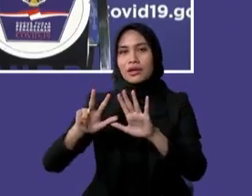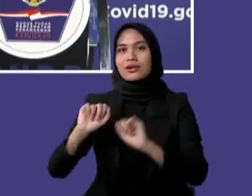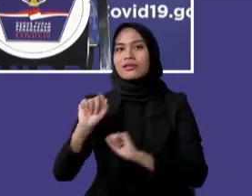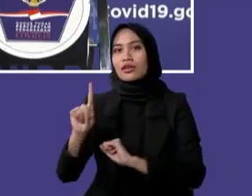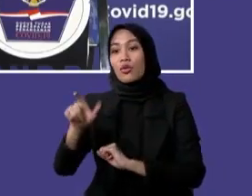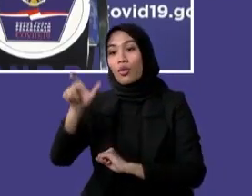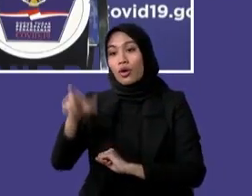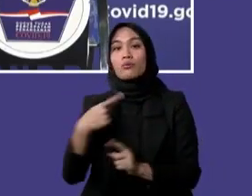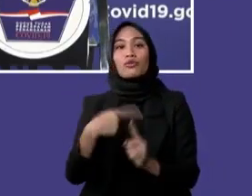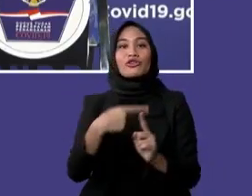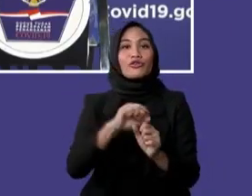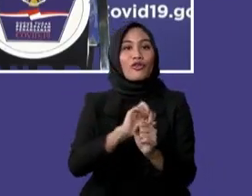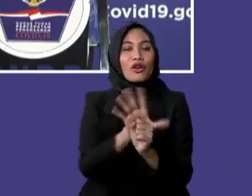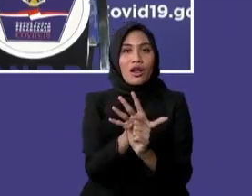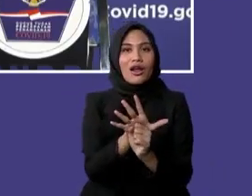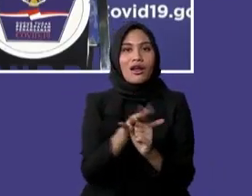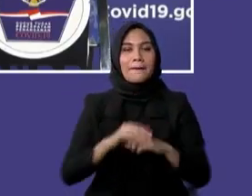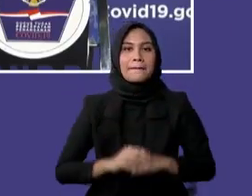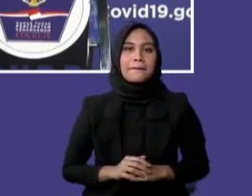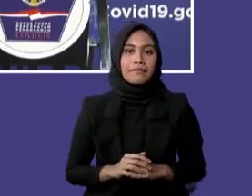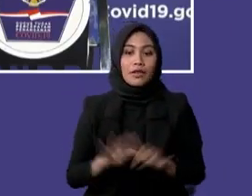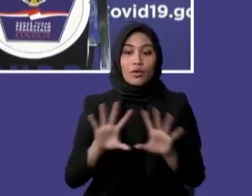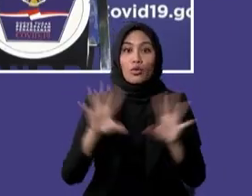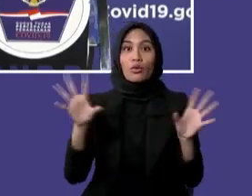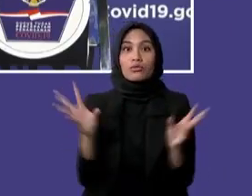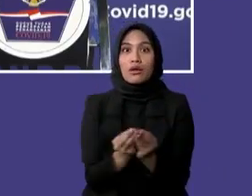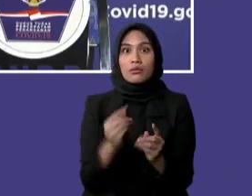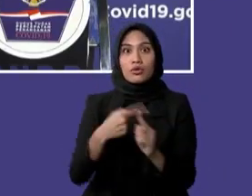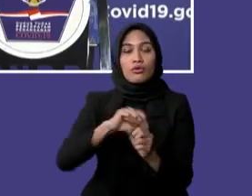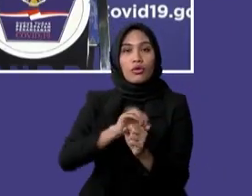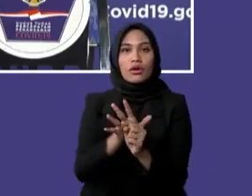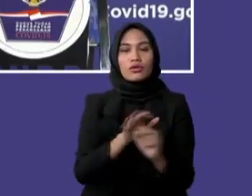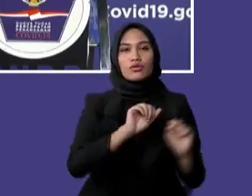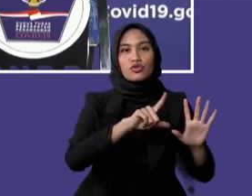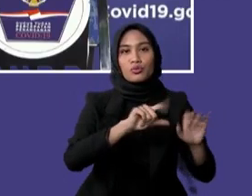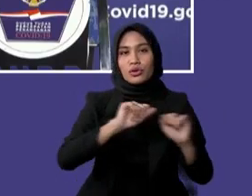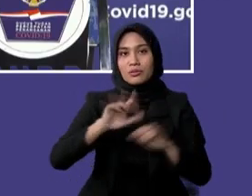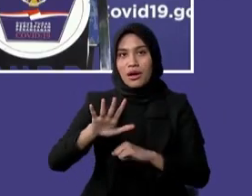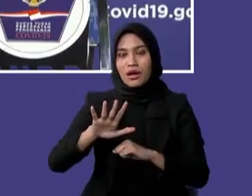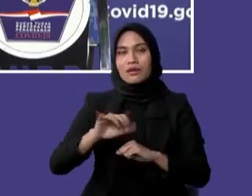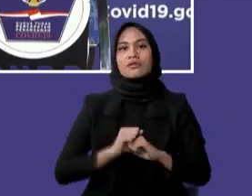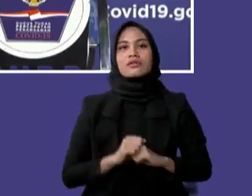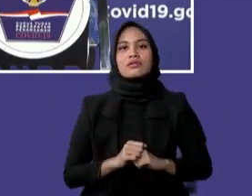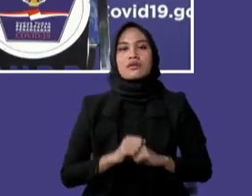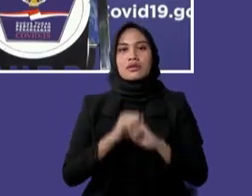1681 yang sehingga saat ini totalnya dalam menjadi Rp75.000